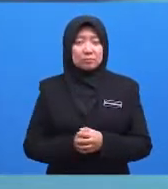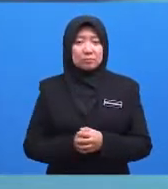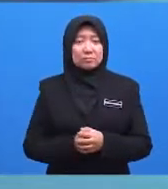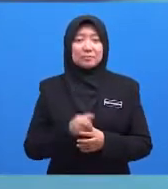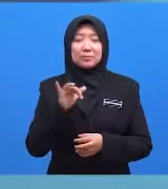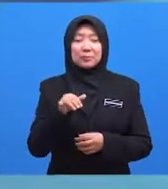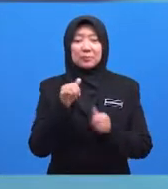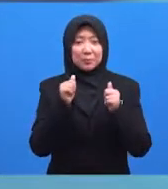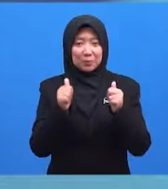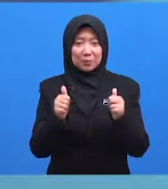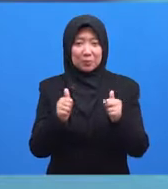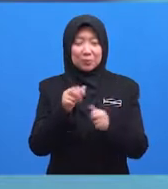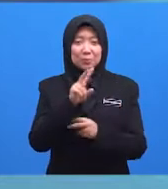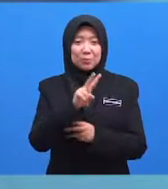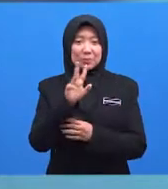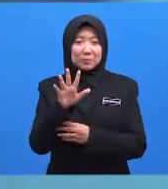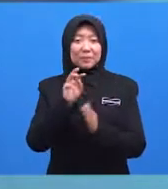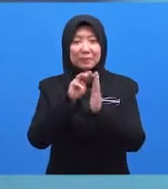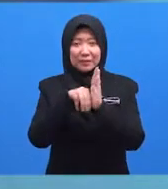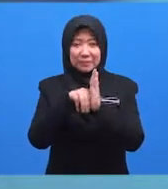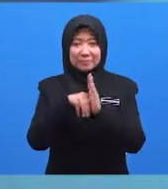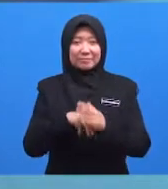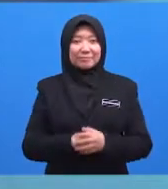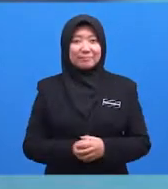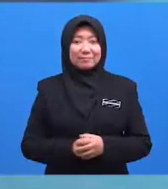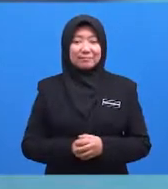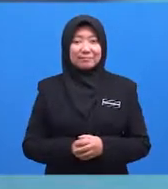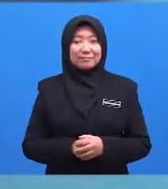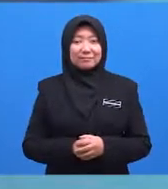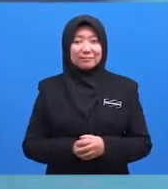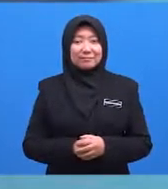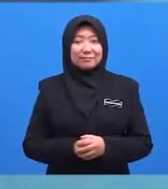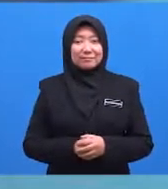Ya, bagus. 25 minit.